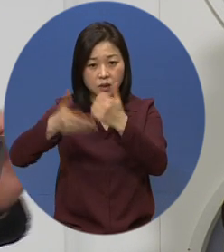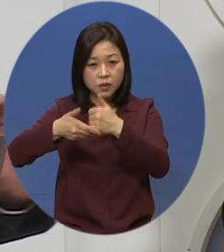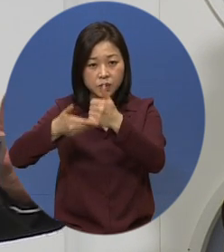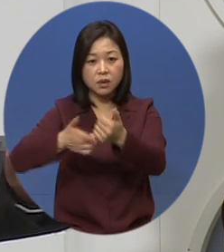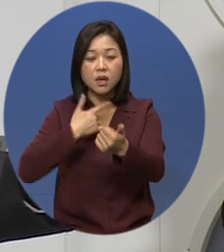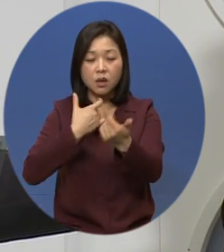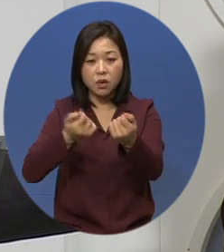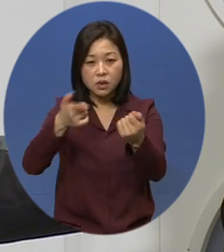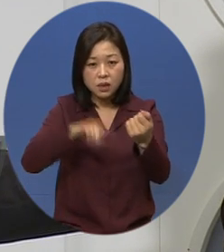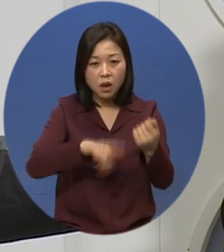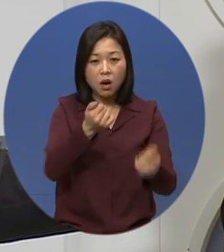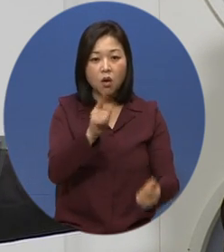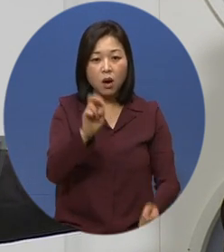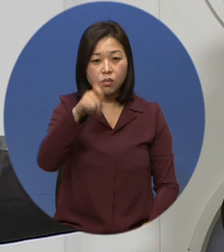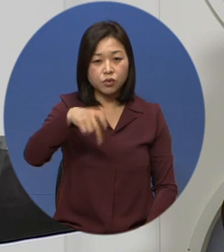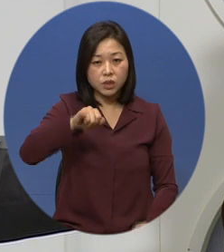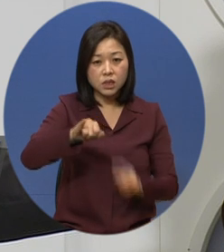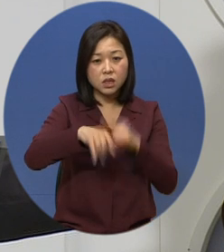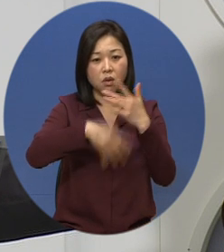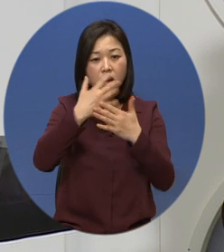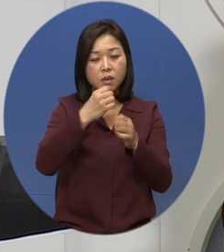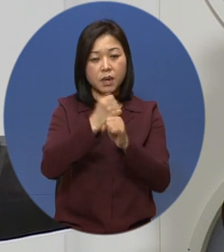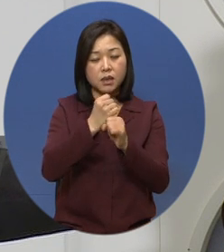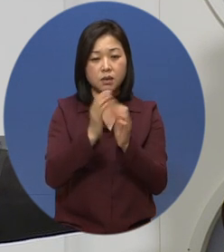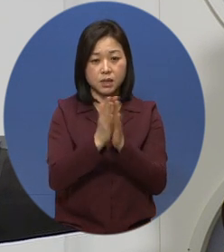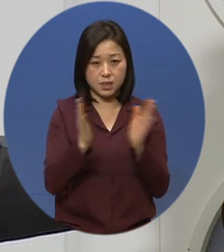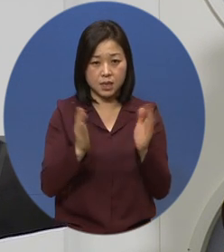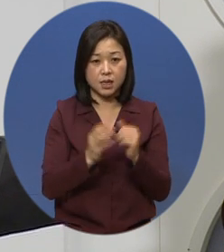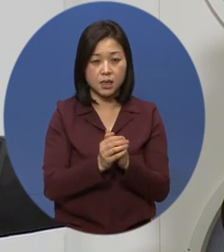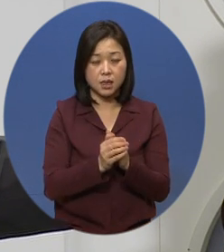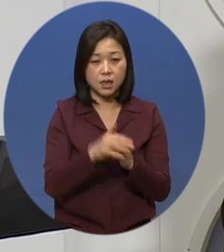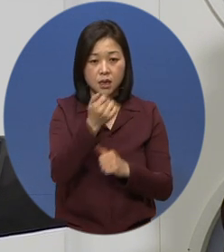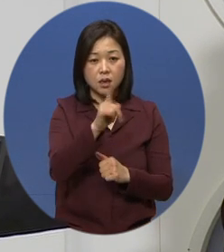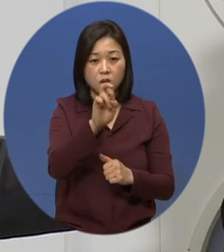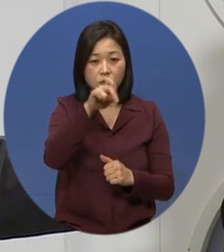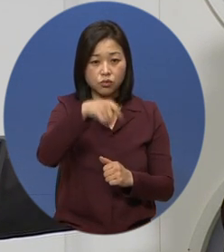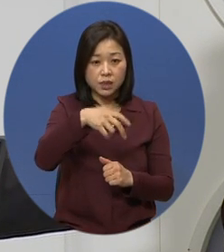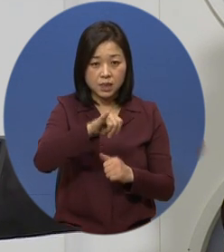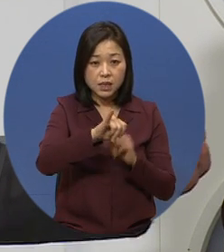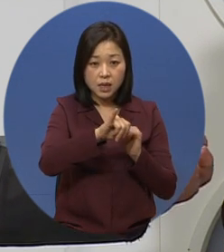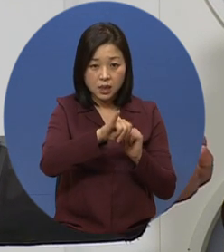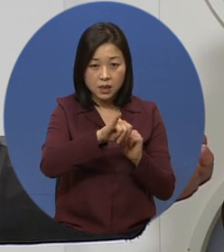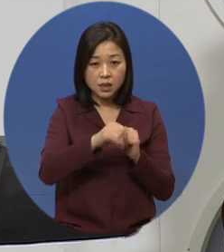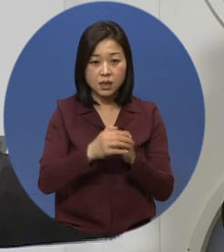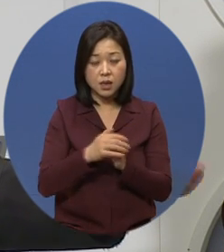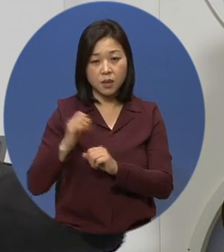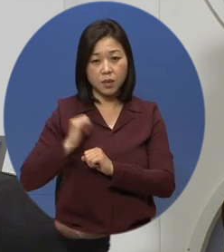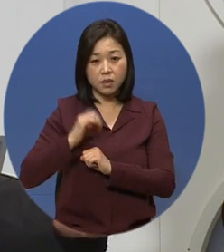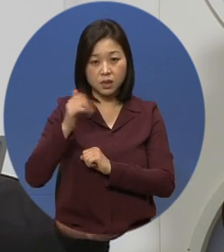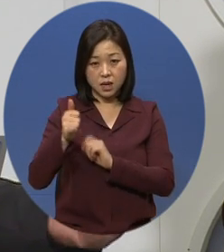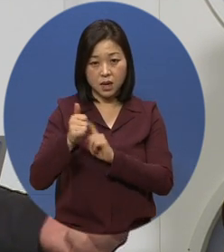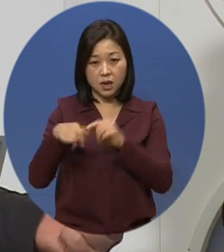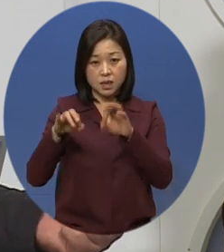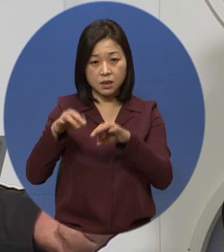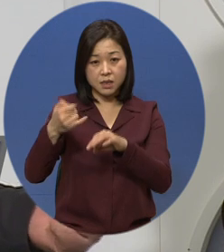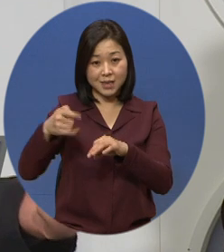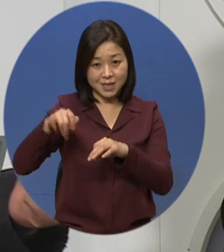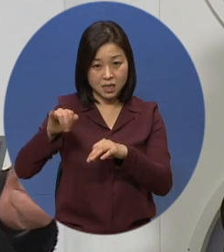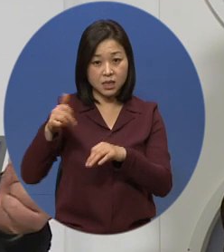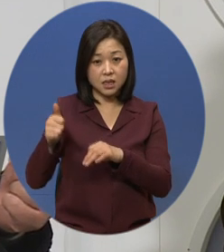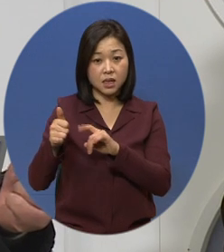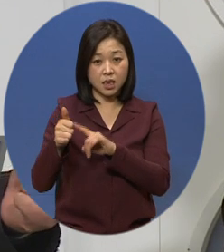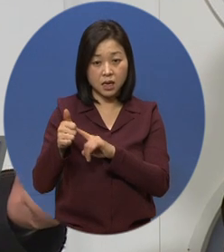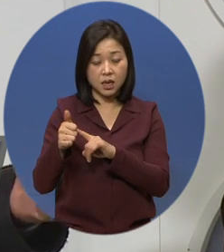시작했는데 그 어제 어 황무지에 는 이 병사가 기무 이라는 병사가